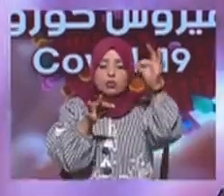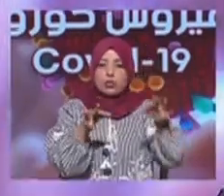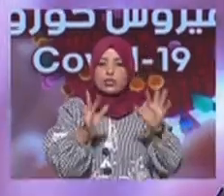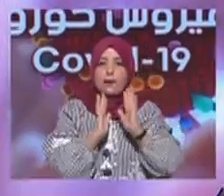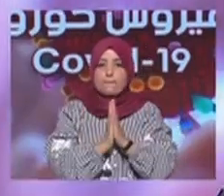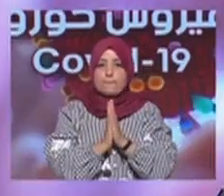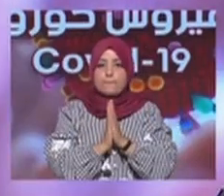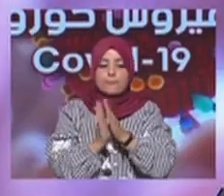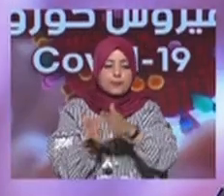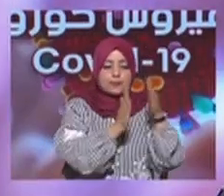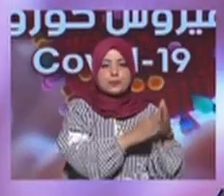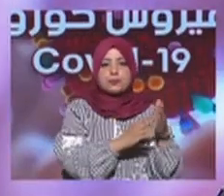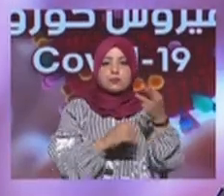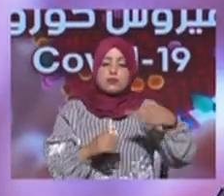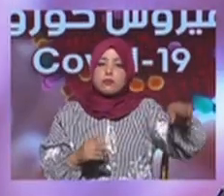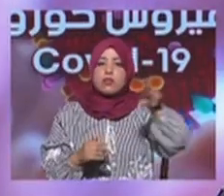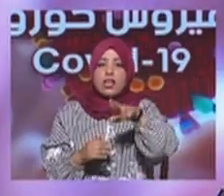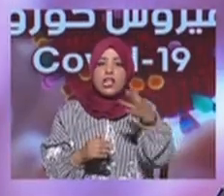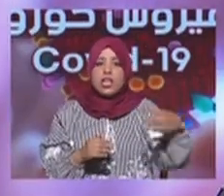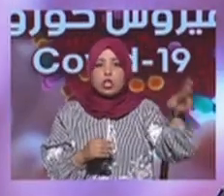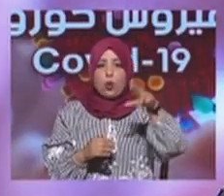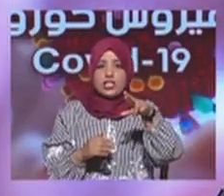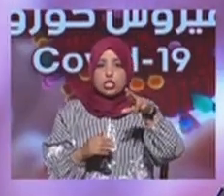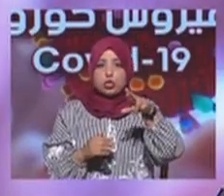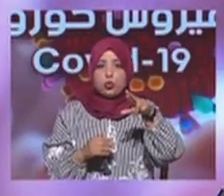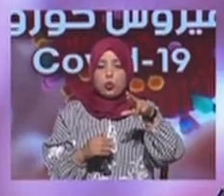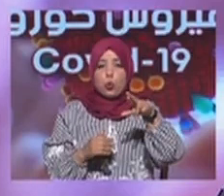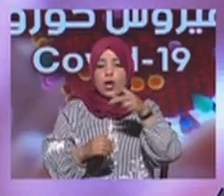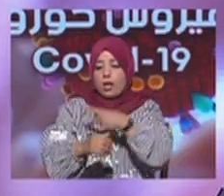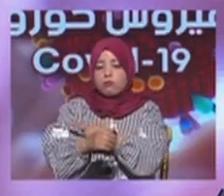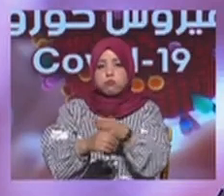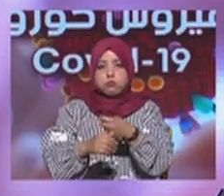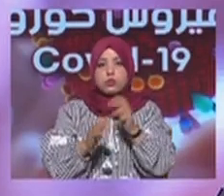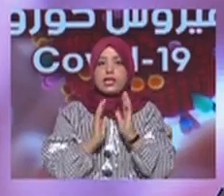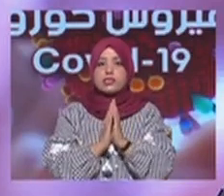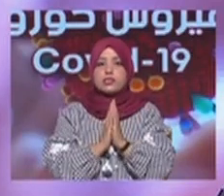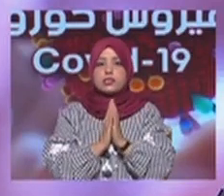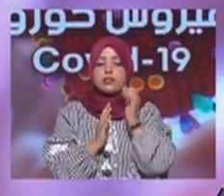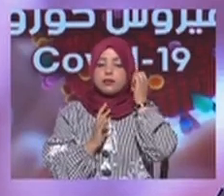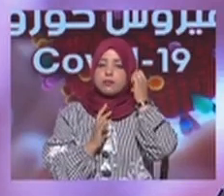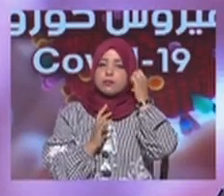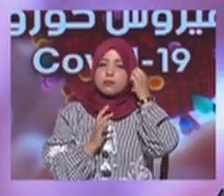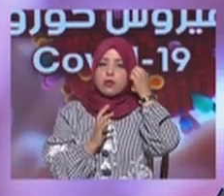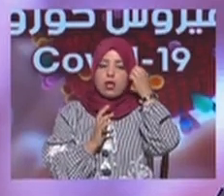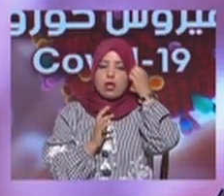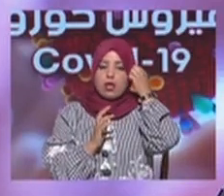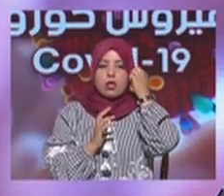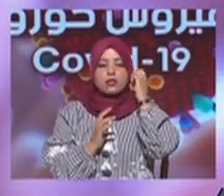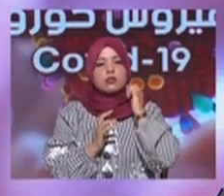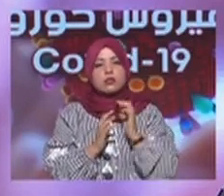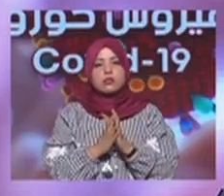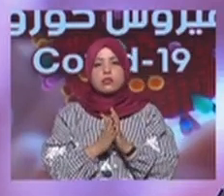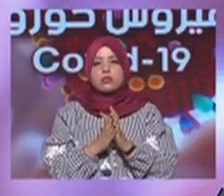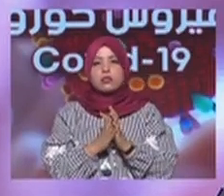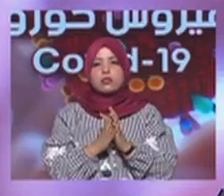خلينا نرجع للتحاليل كي نشوفوهم. انا فرحانه اليوم اللي خذينا العدد نتاع الشفاء باسكو نشوفوا فيه كل مدير جهوي